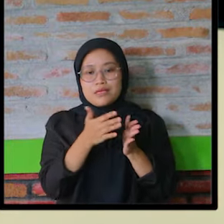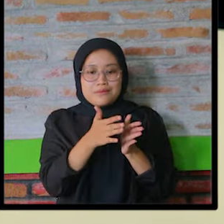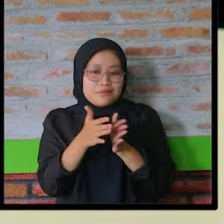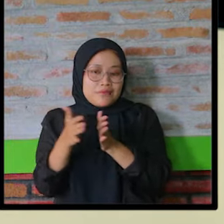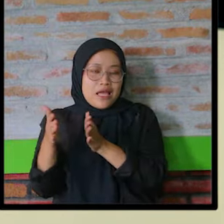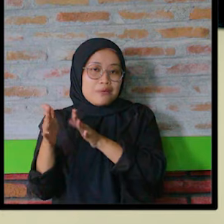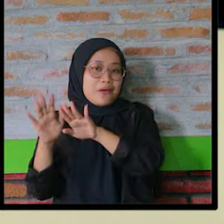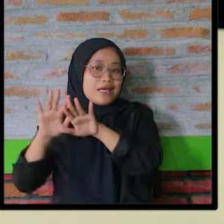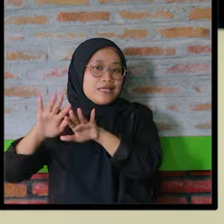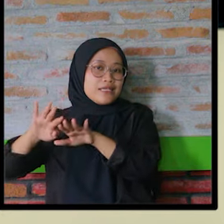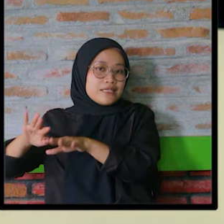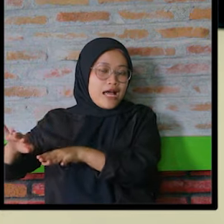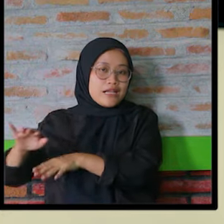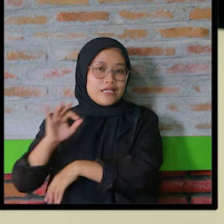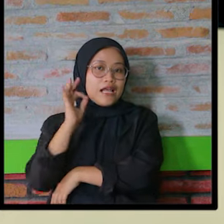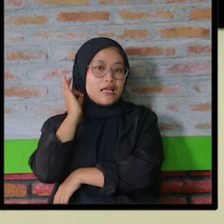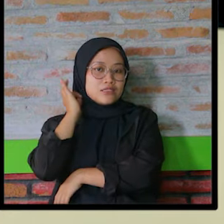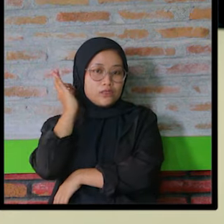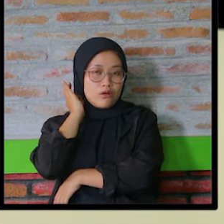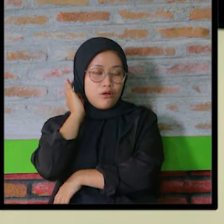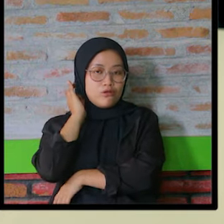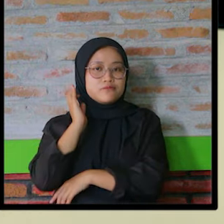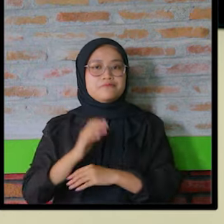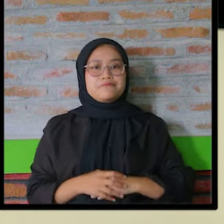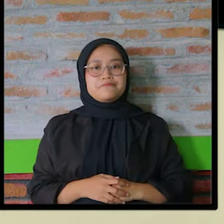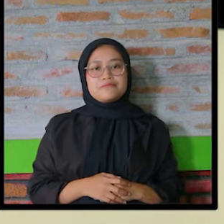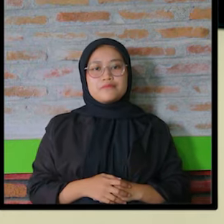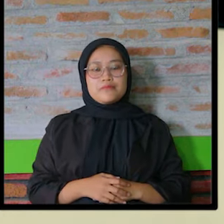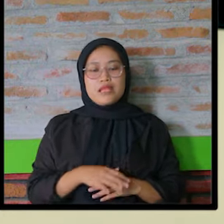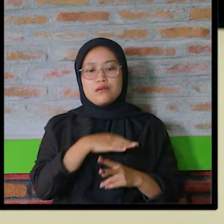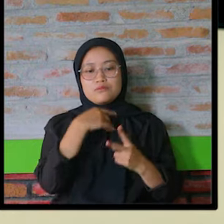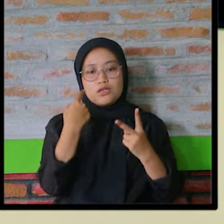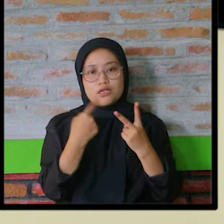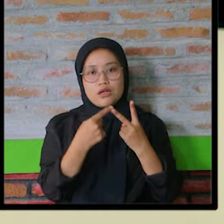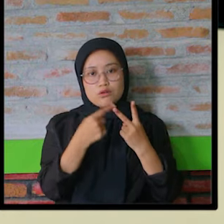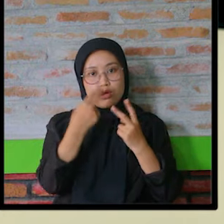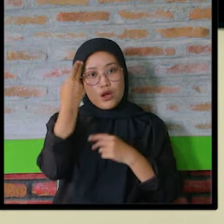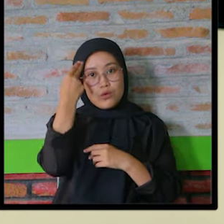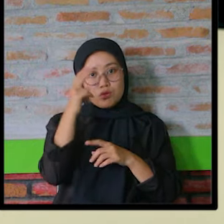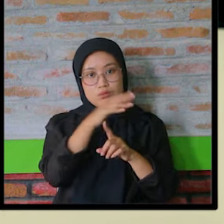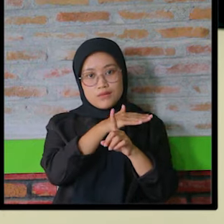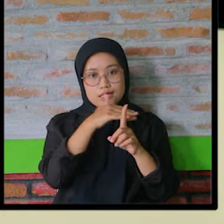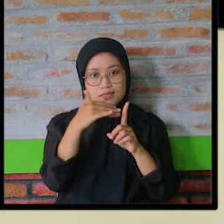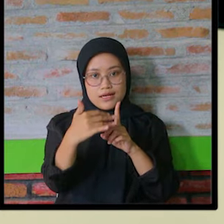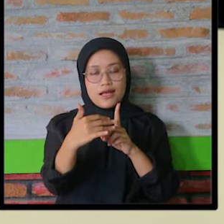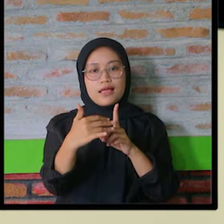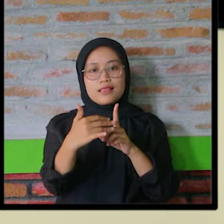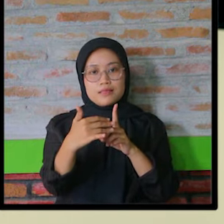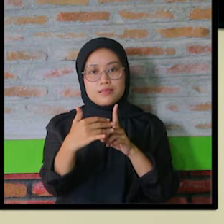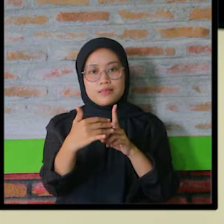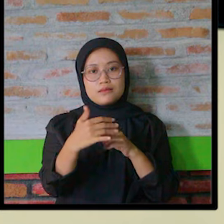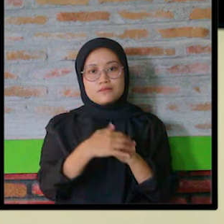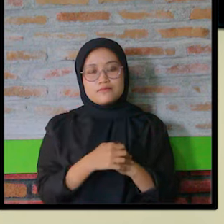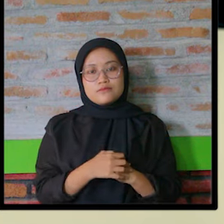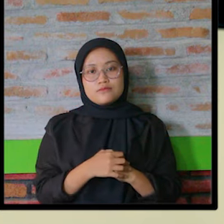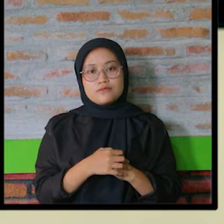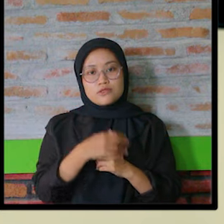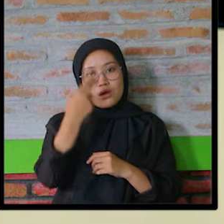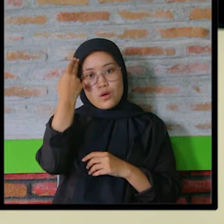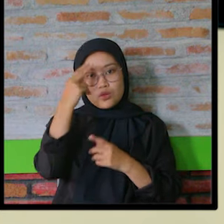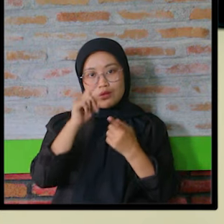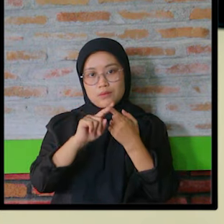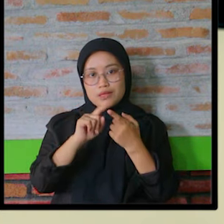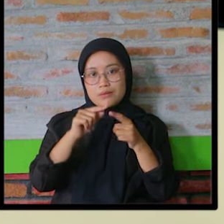aman menghindari Riko nah kemudian yang kedua kepada masyarakat ya terhadap